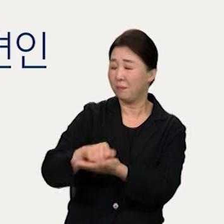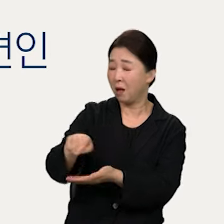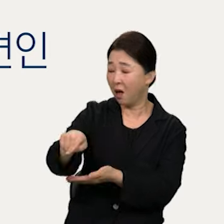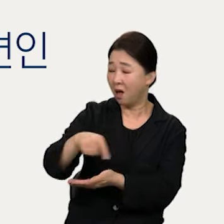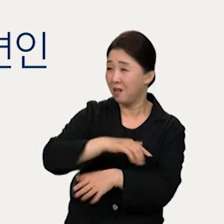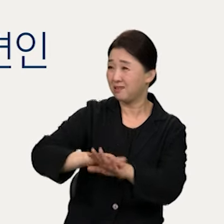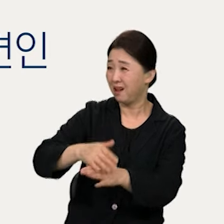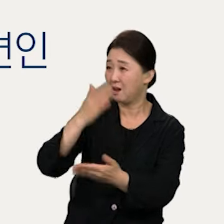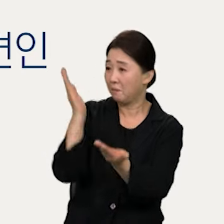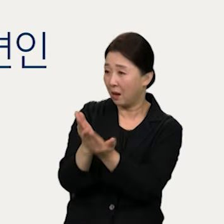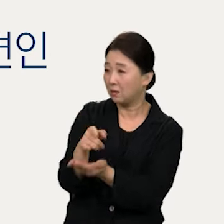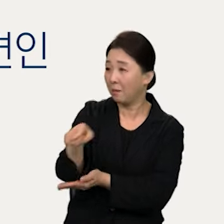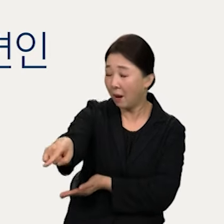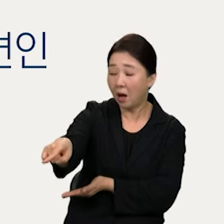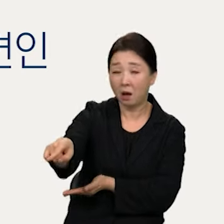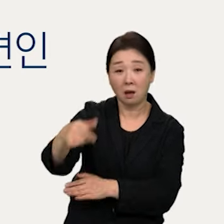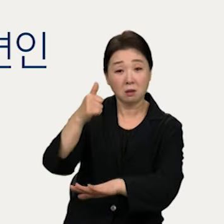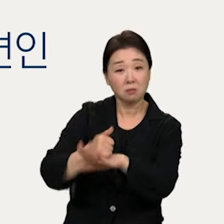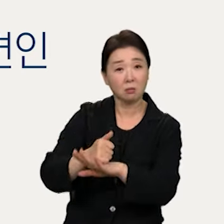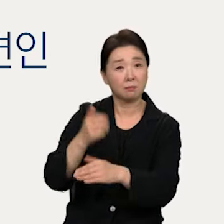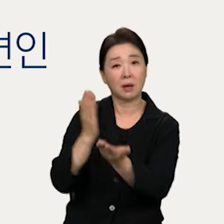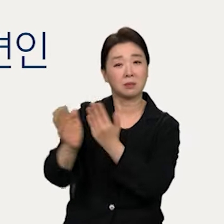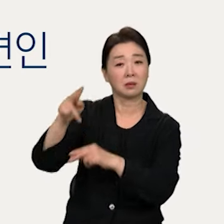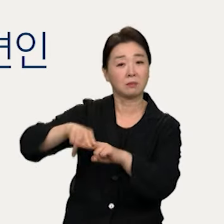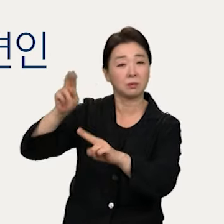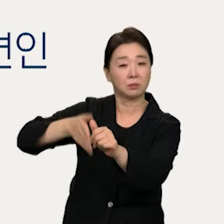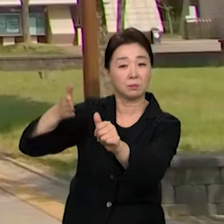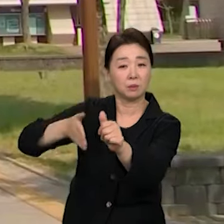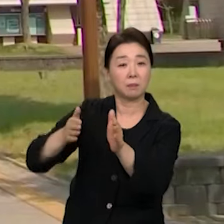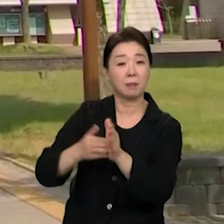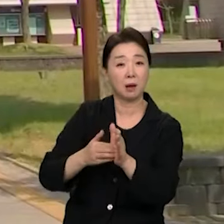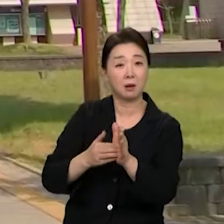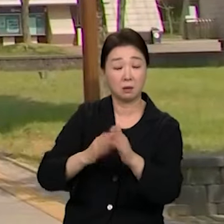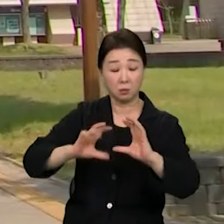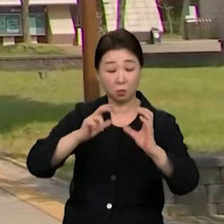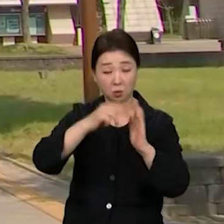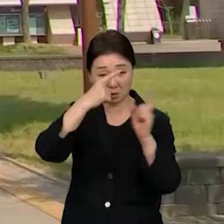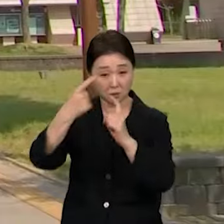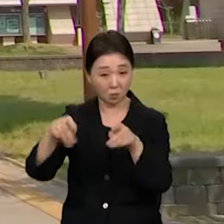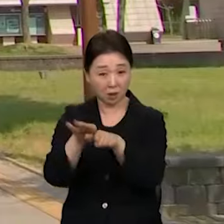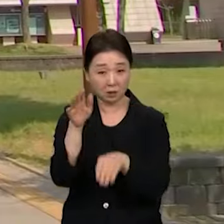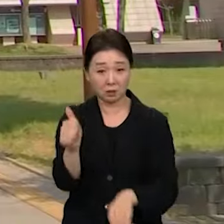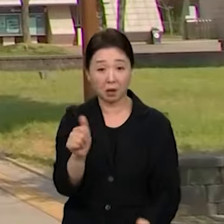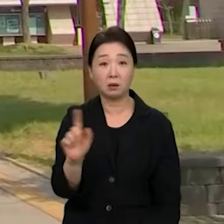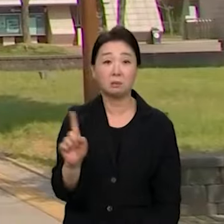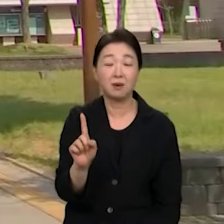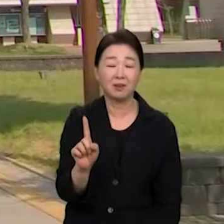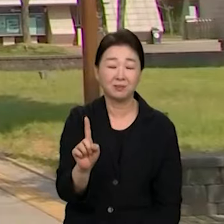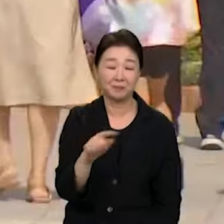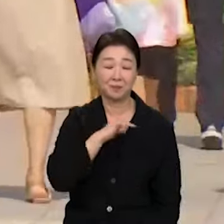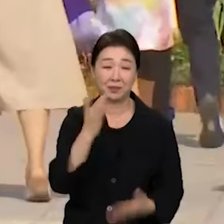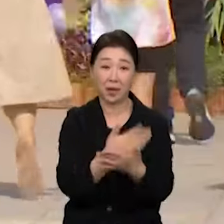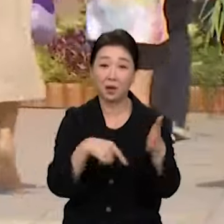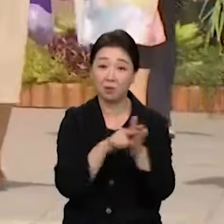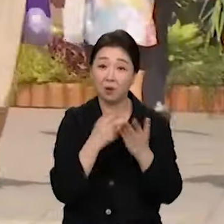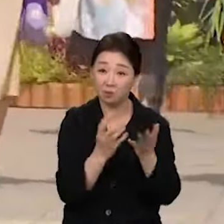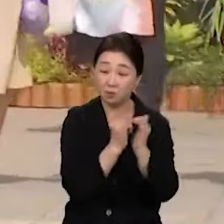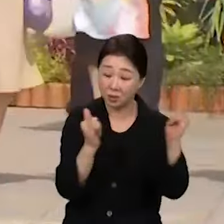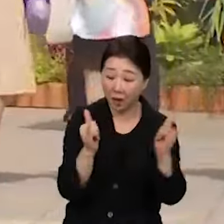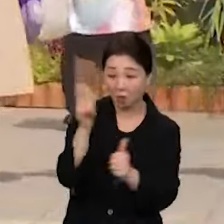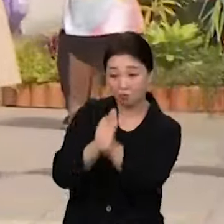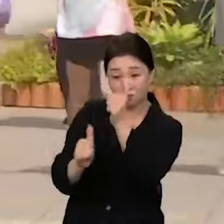대한 임명을 당장 철회하라고 요구했습니다. 역대 독립기념관장은 순국선열이나 독립유공자